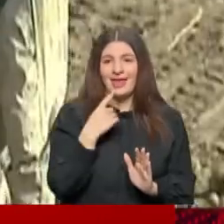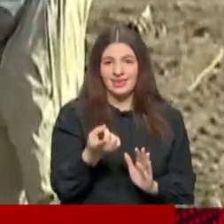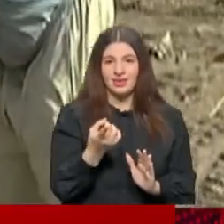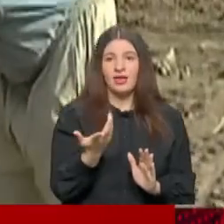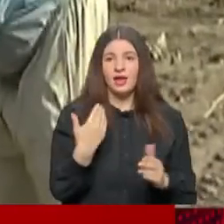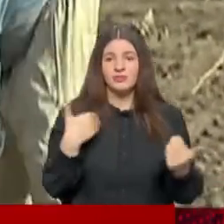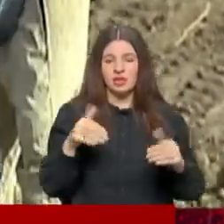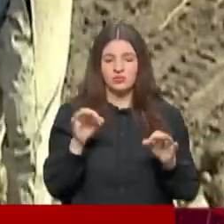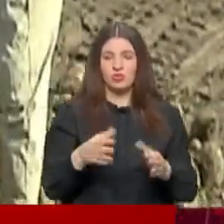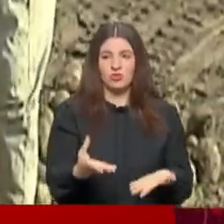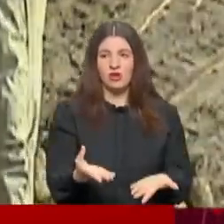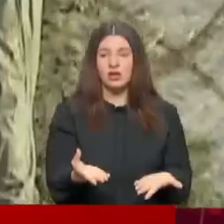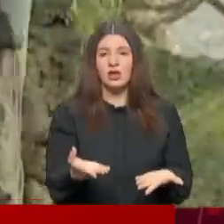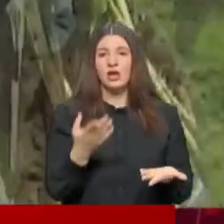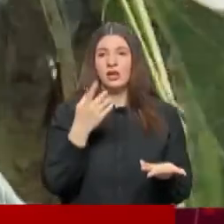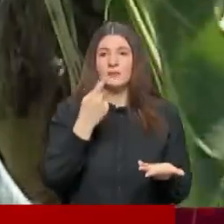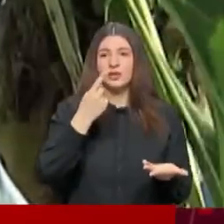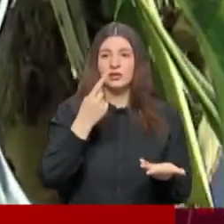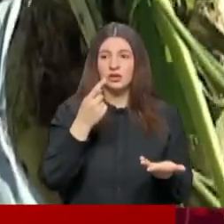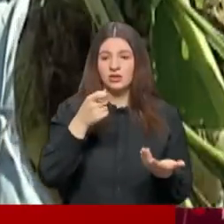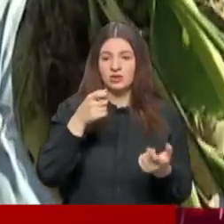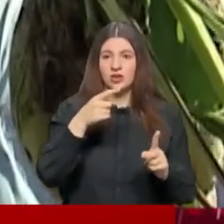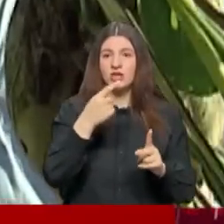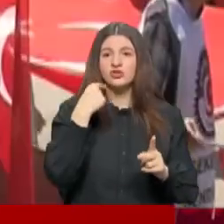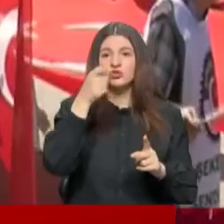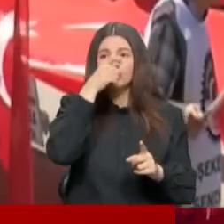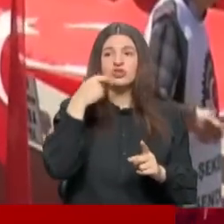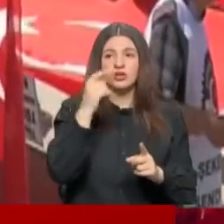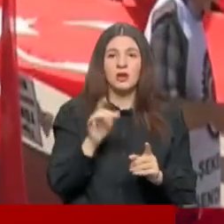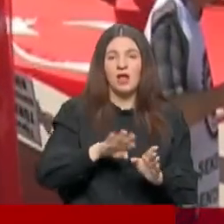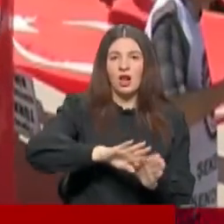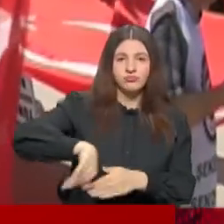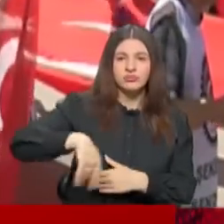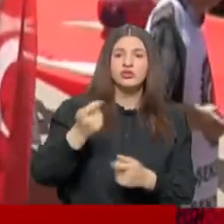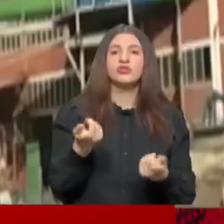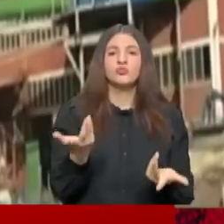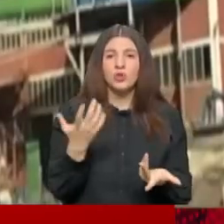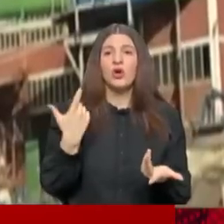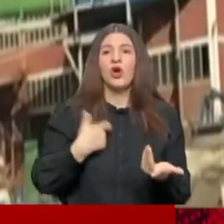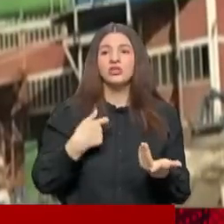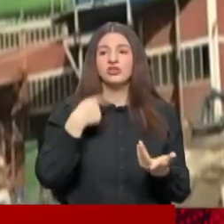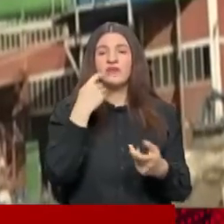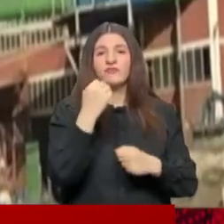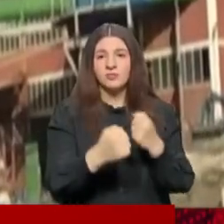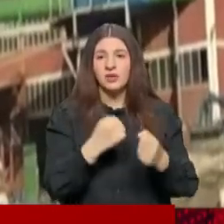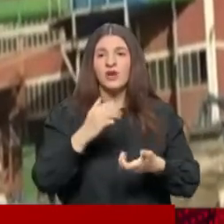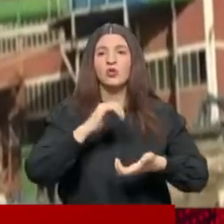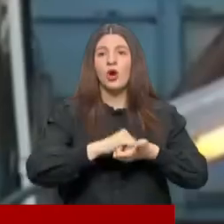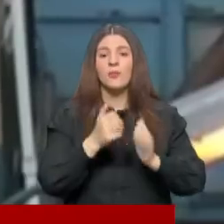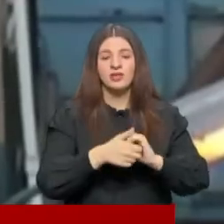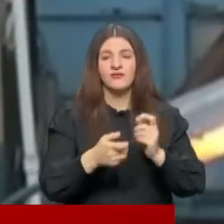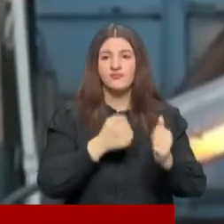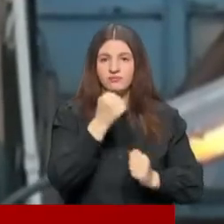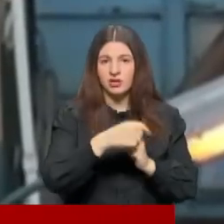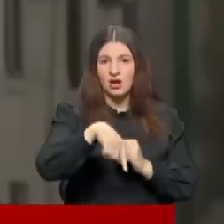dendi. Geldiğimiz noktada bir Türk şeker devre dışı kaldı. İki özel şeker fabrikaları ve kooperatif